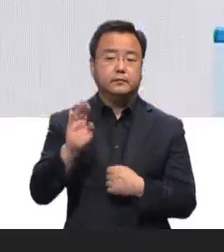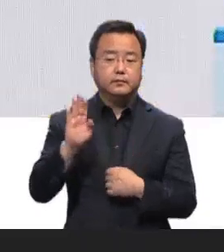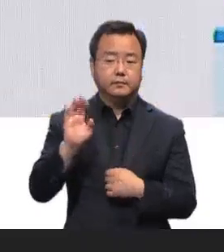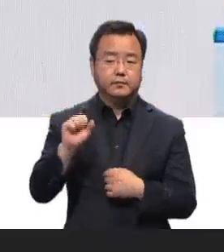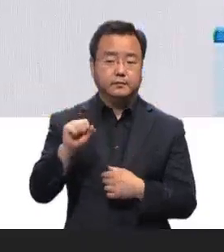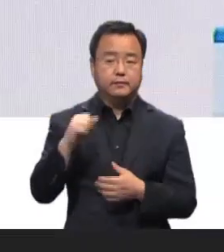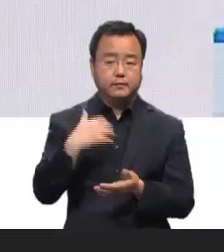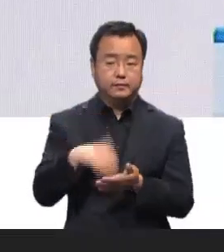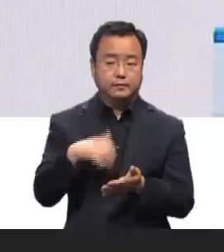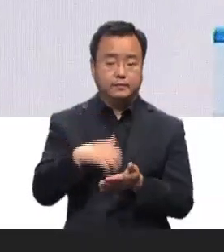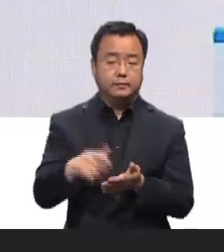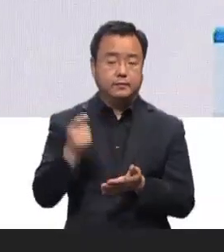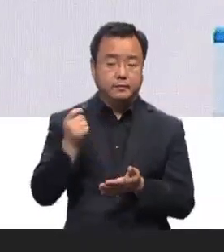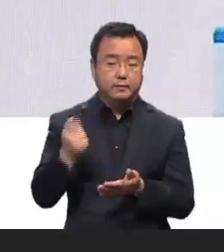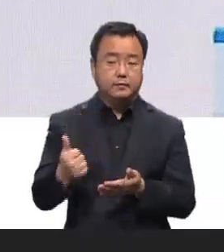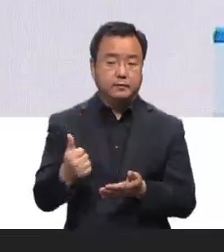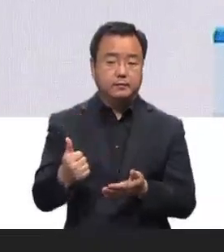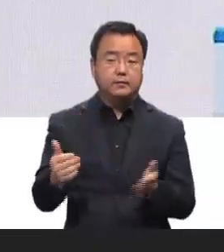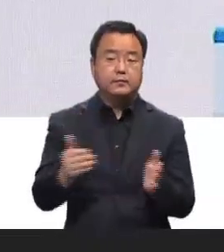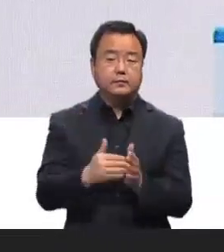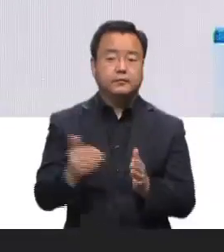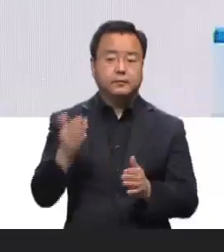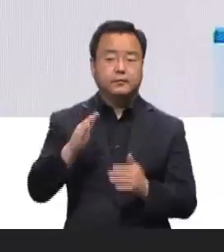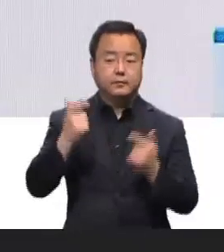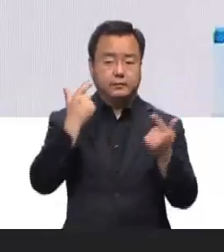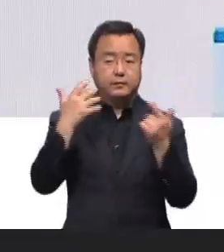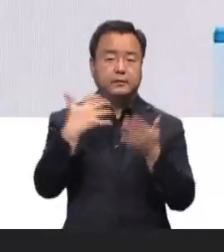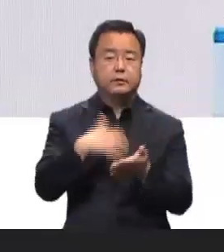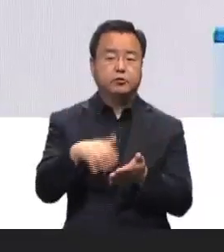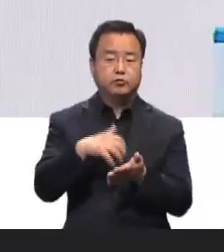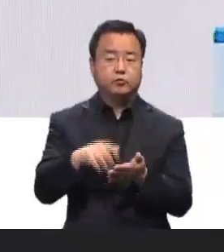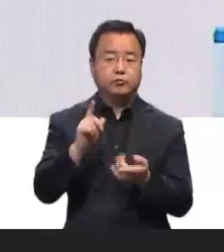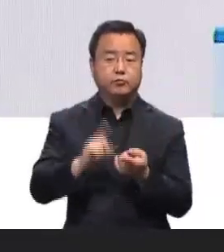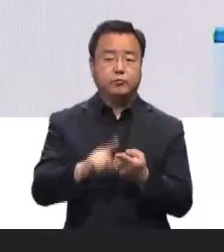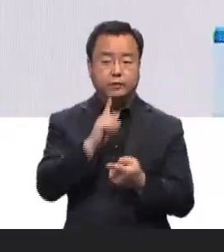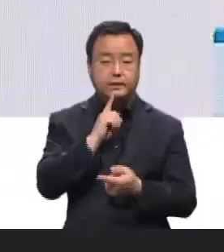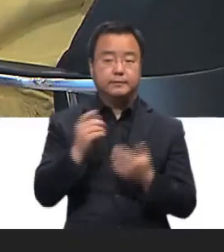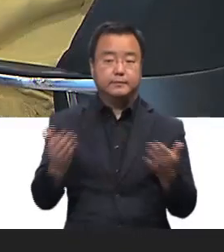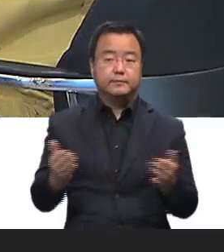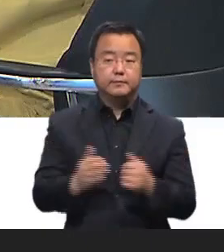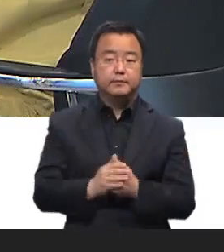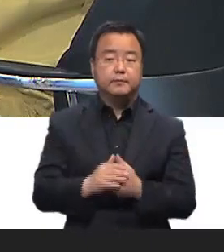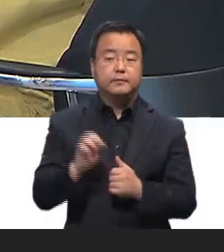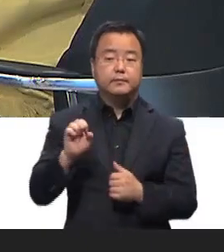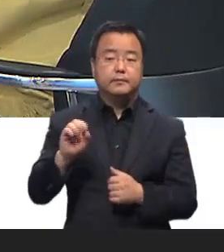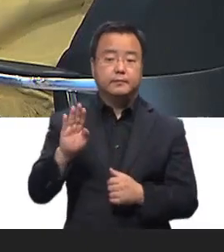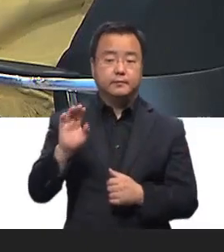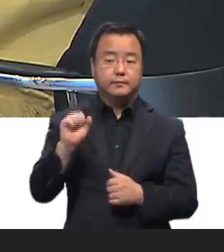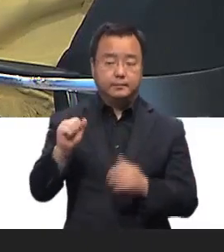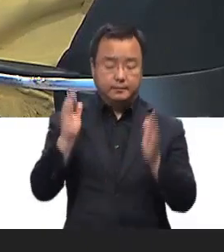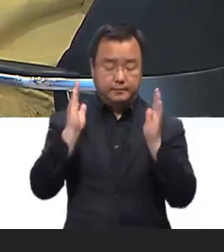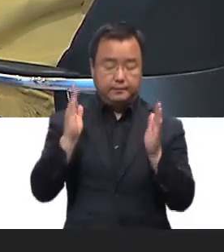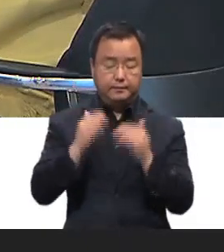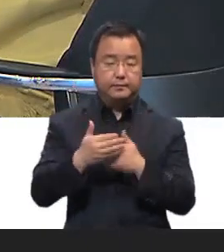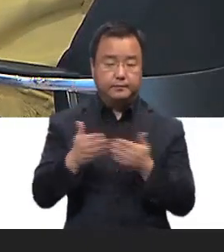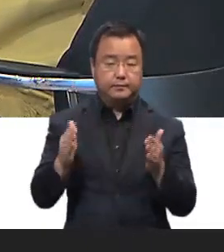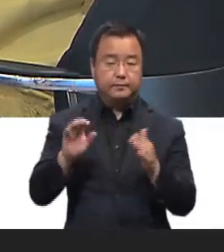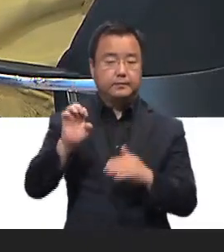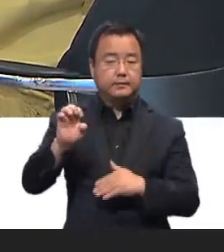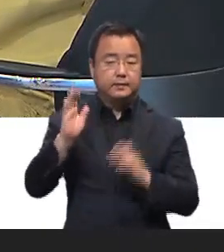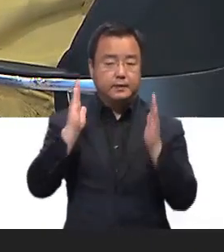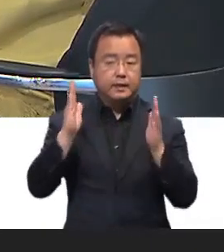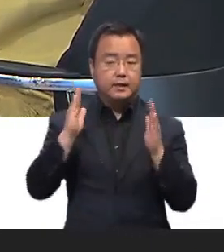나오는 어 경향이 좀 있었던 건데 근데 정확한 숫자는 이렇다는 건 말씀을 드리고요 ebs 온라인 클래스 와 ex 탑 쳐서 아무튼 이